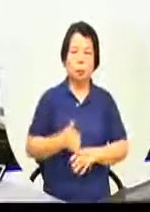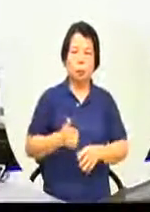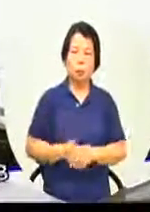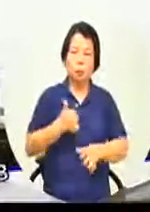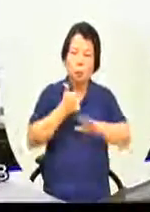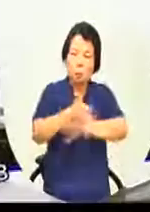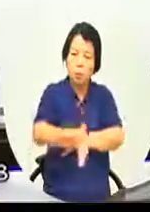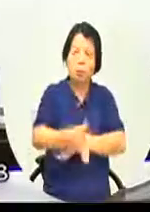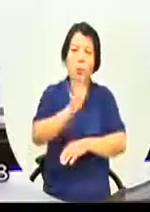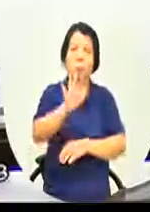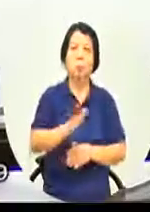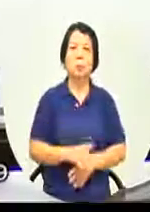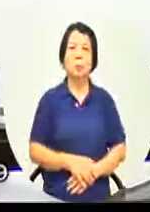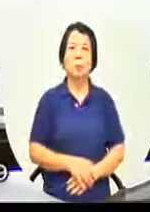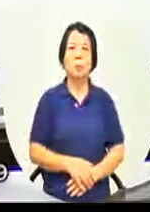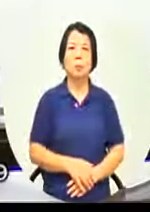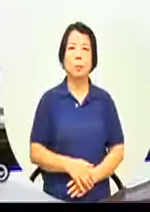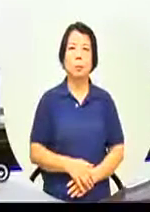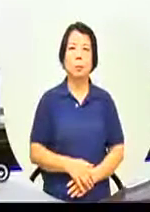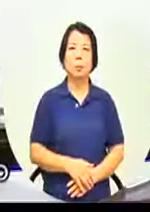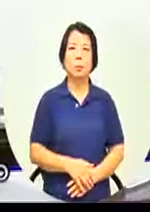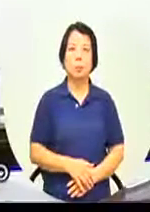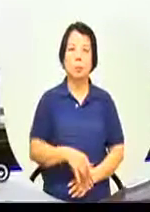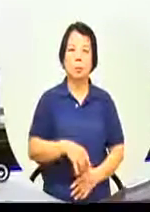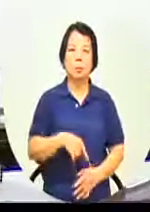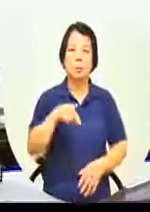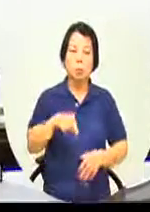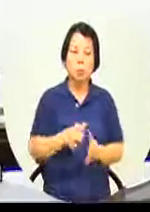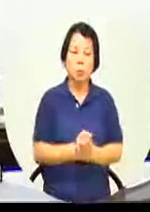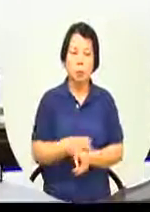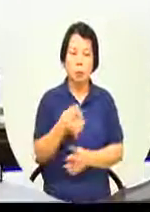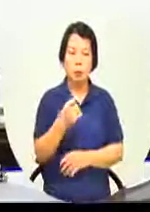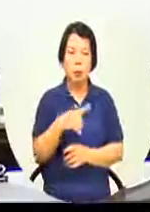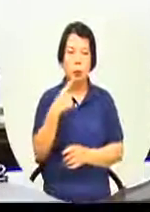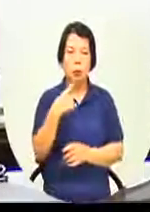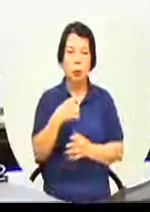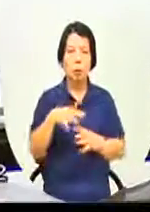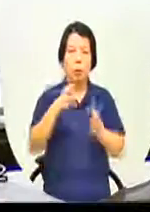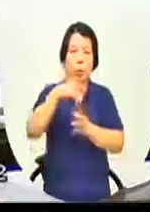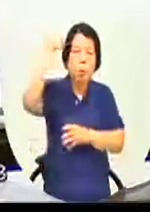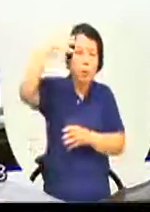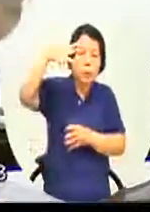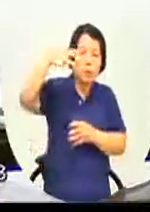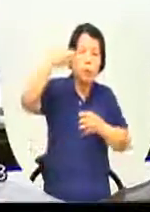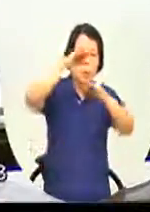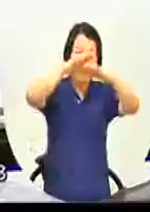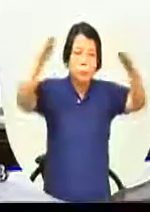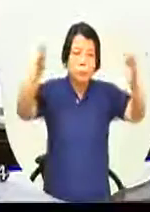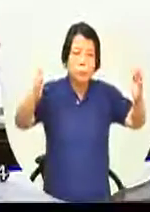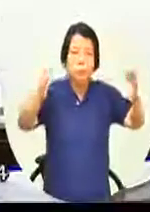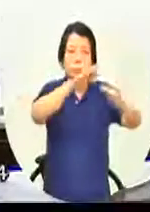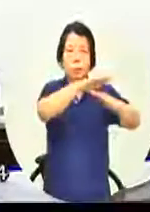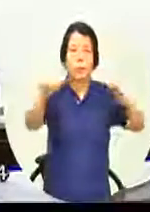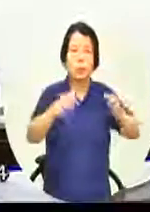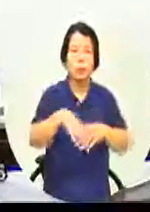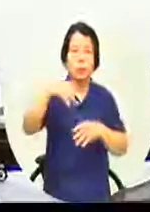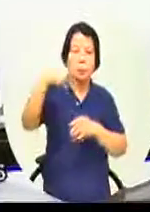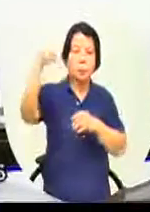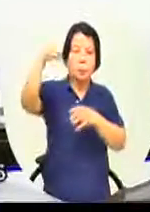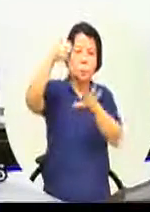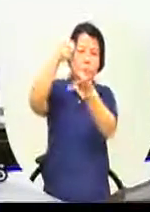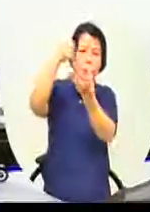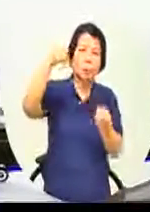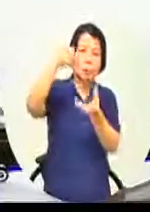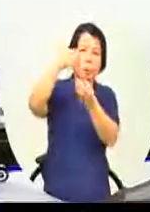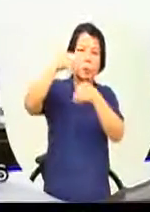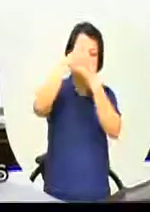后这里面为什么它精彩，它是用太阳能做农棚，那很多我们在云